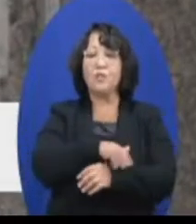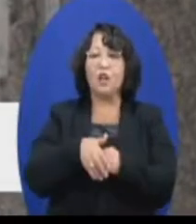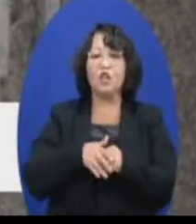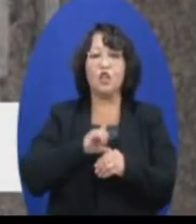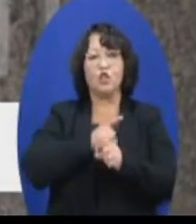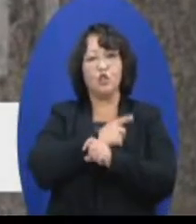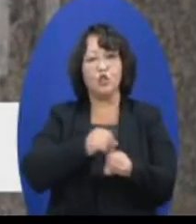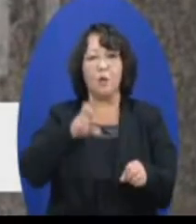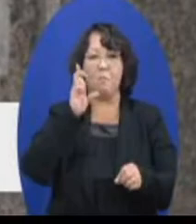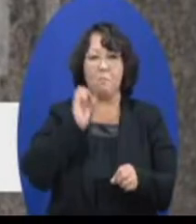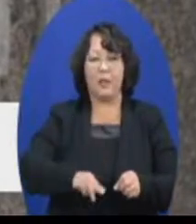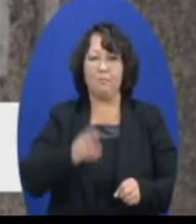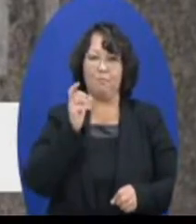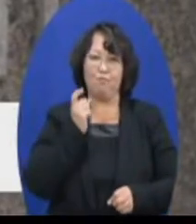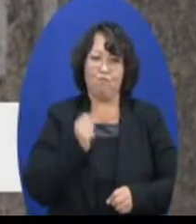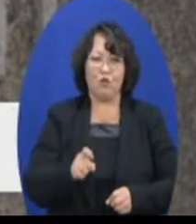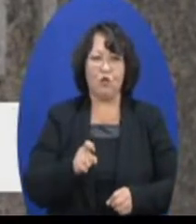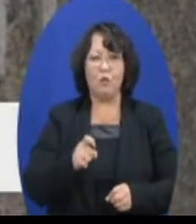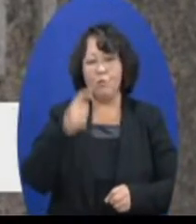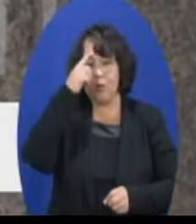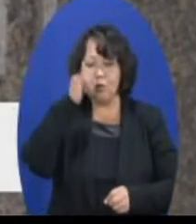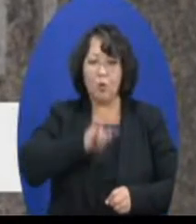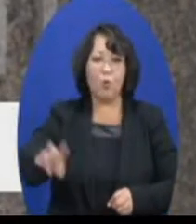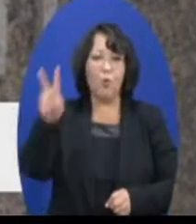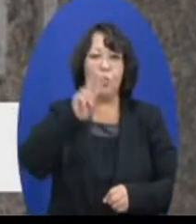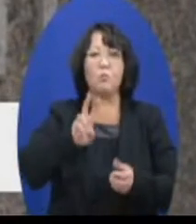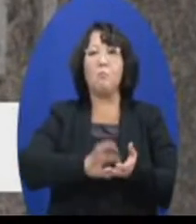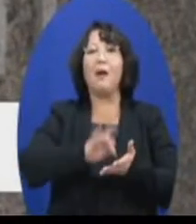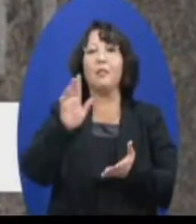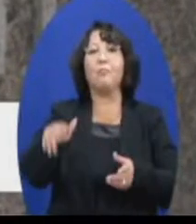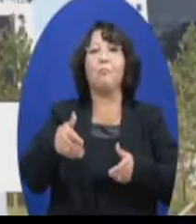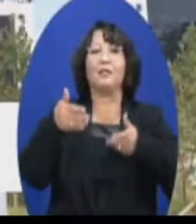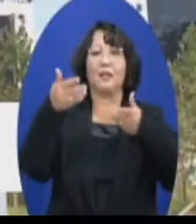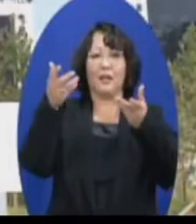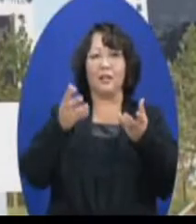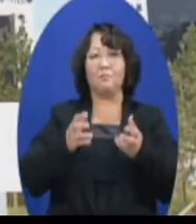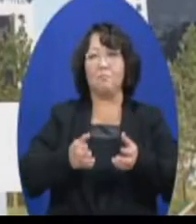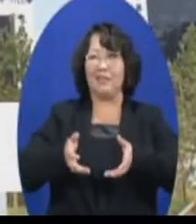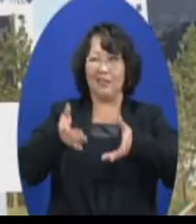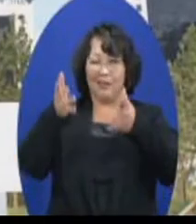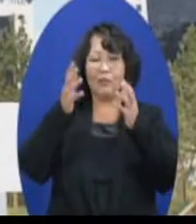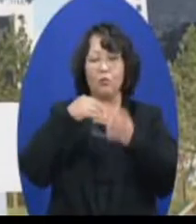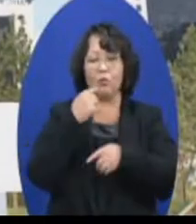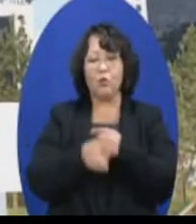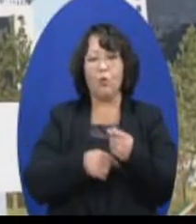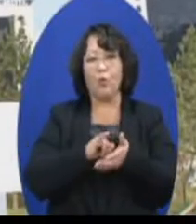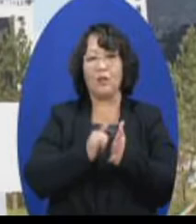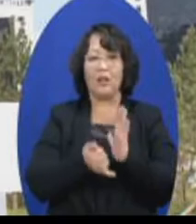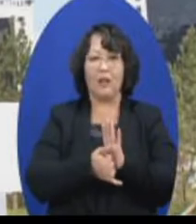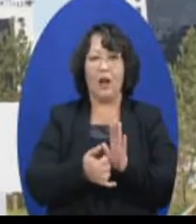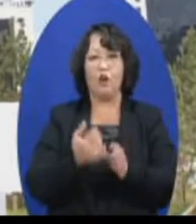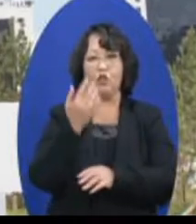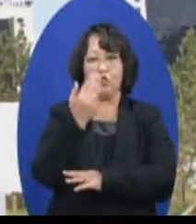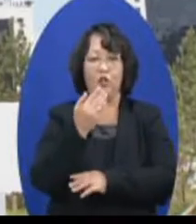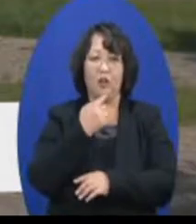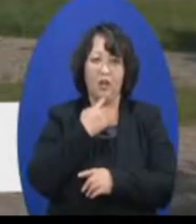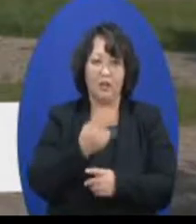бэх, Монгол үндэстэн үрд мөнх, мандан бадрахыг бэлэгдсэн гэж төрийн соёрхолт уран баримлж ган хуйг хэлж байна.